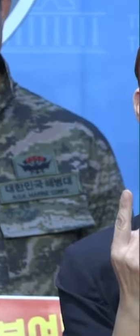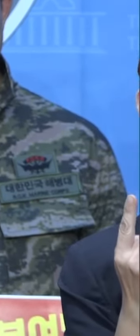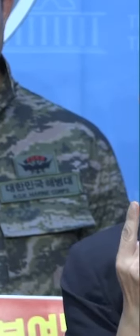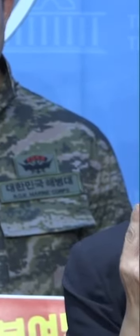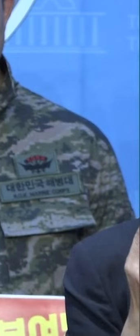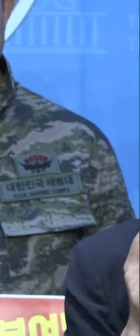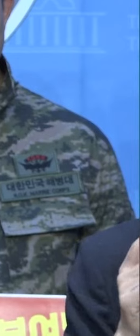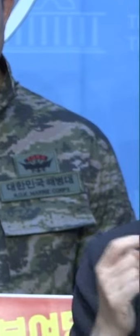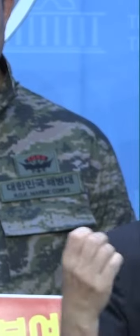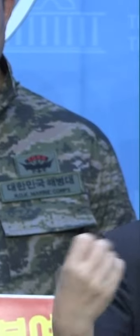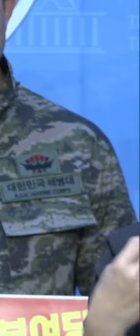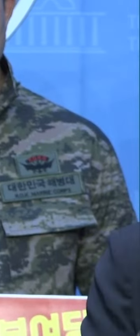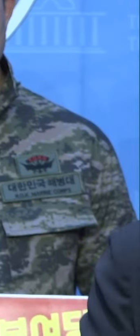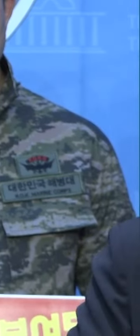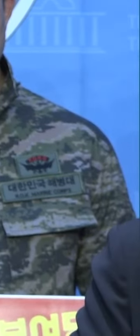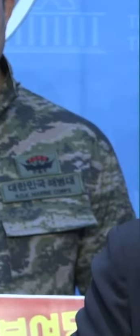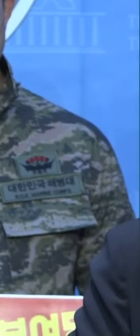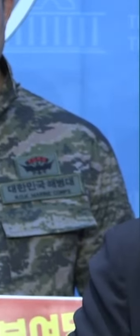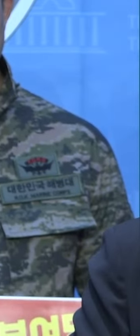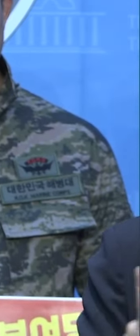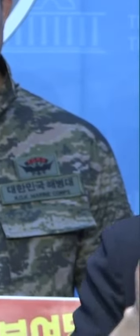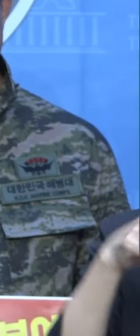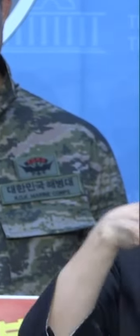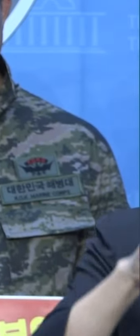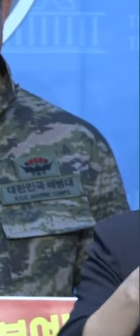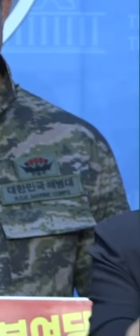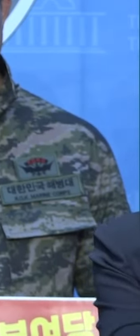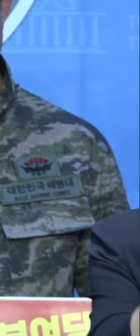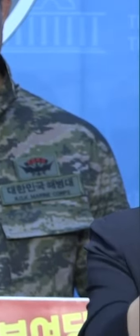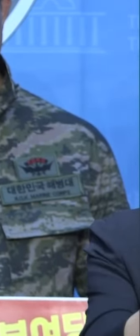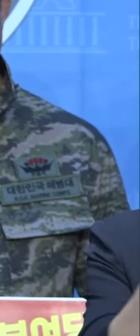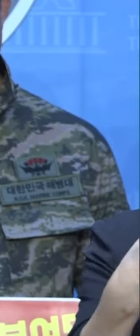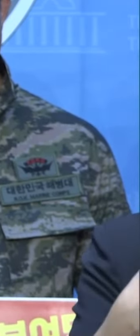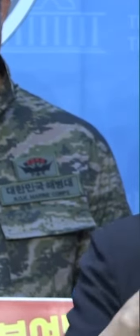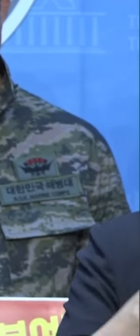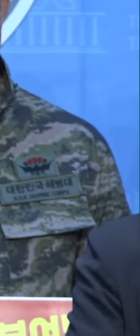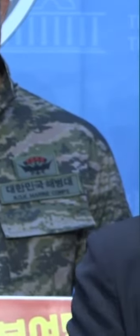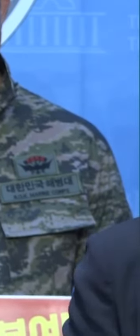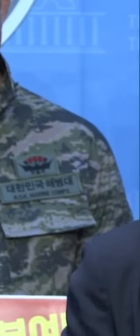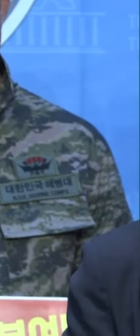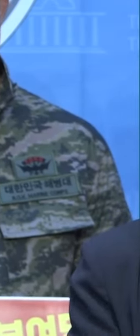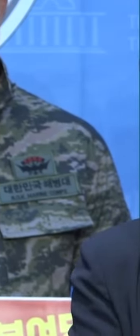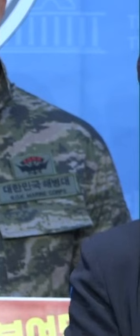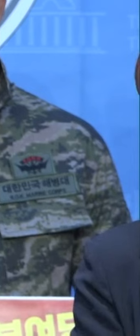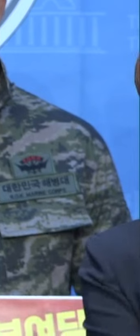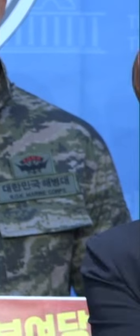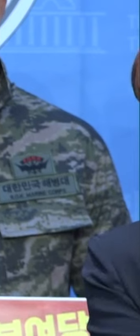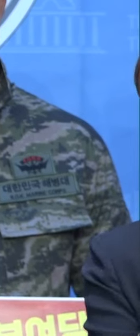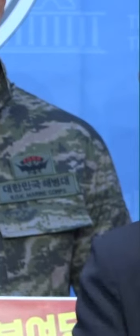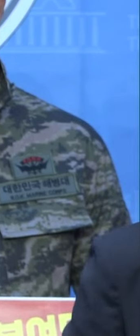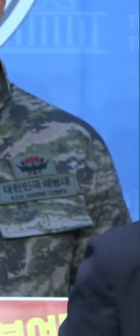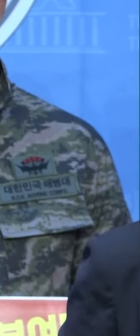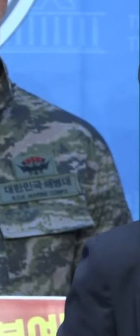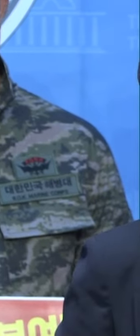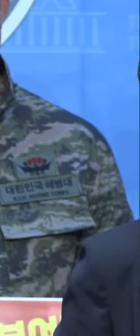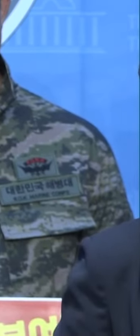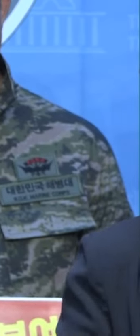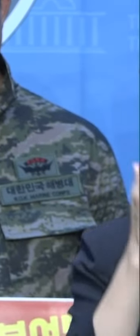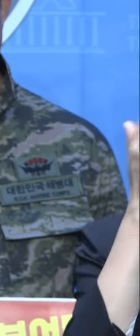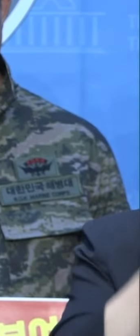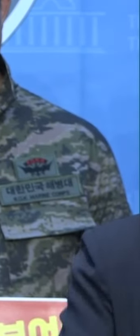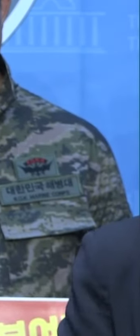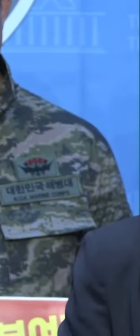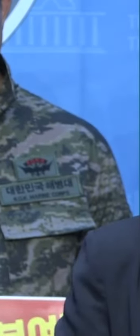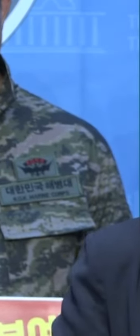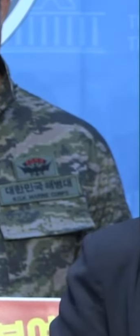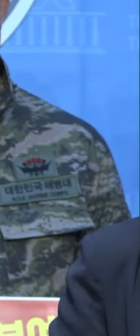발표하셨습니다 놀란게 있었습니다 우리 정원철 회장께서 국민의 힘 당원이 시라 겁니다 저도 저는